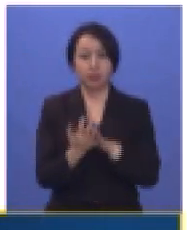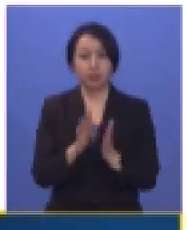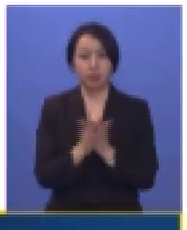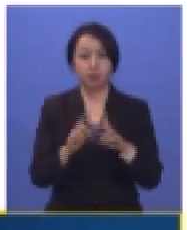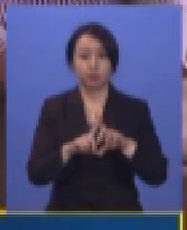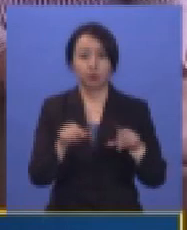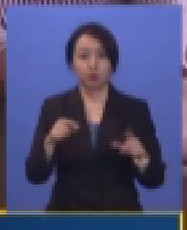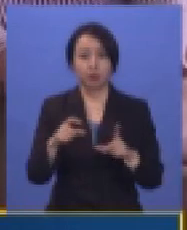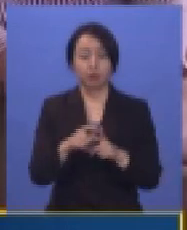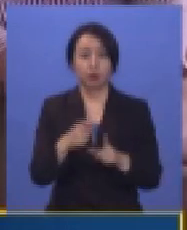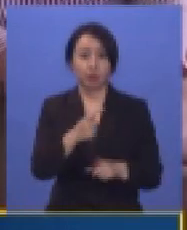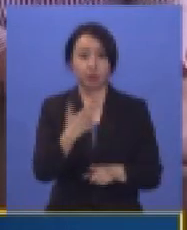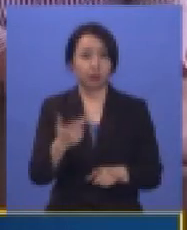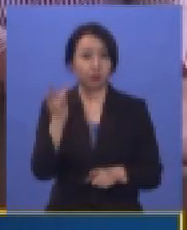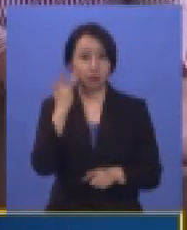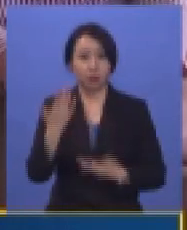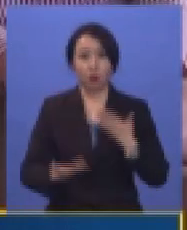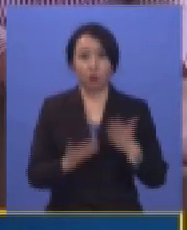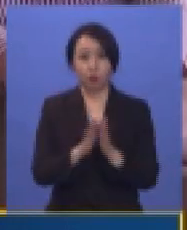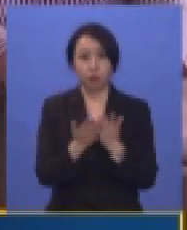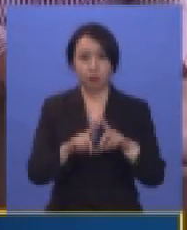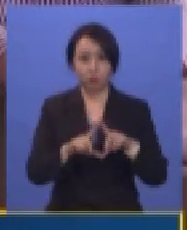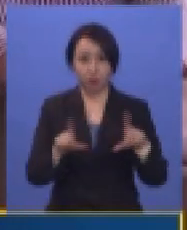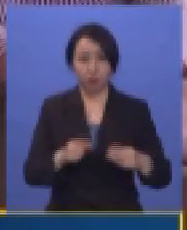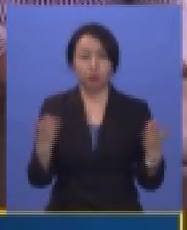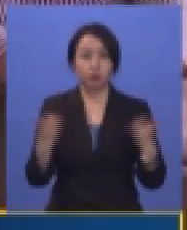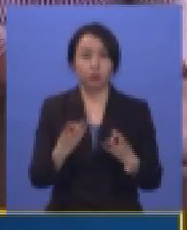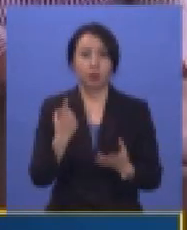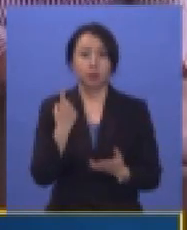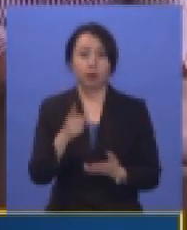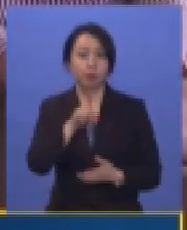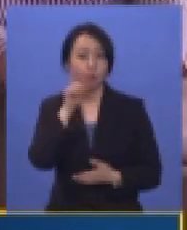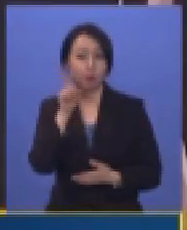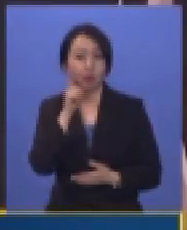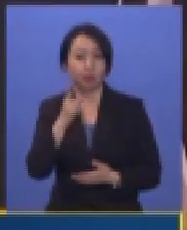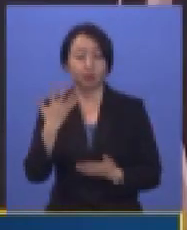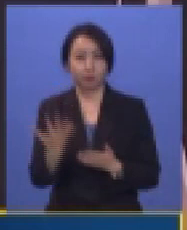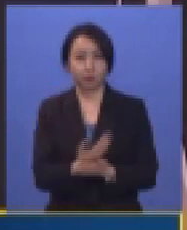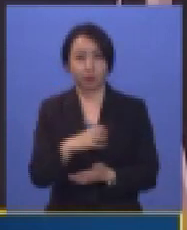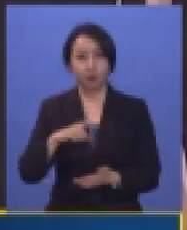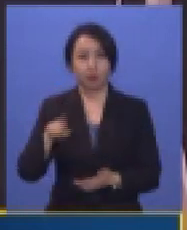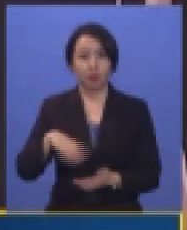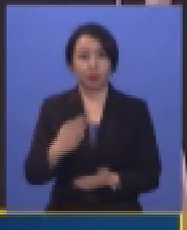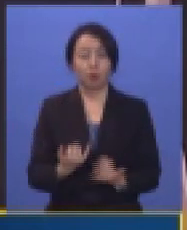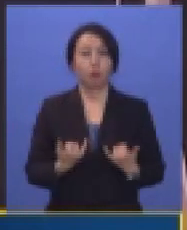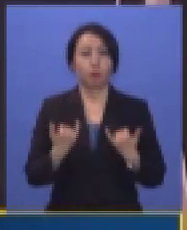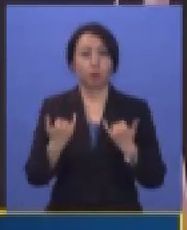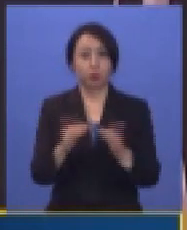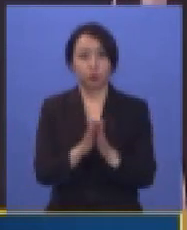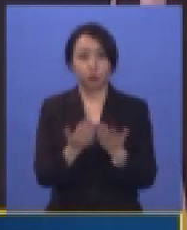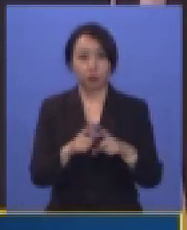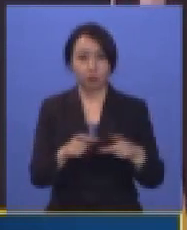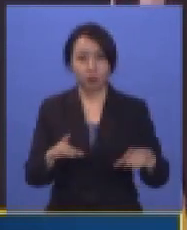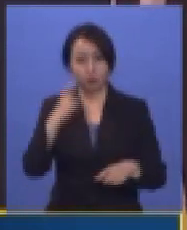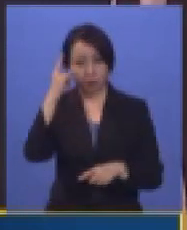его словам, 2/3 сельчан регулярно посещают ее. Стоит отметить, что он один из самых молодых обладателей знака «Почетный библиотекарь Республики